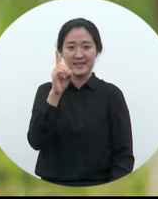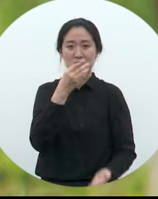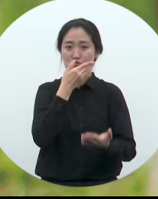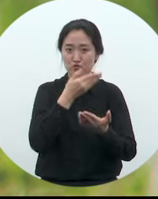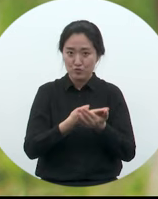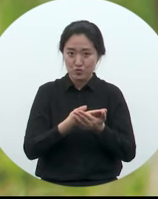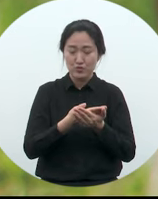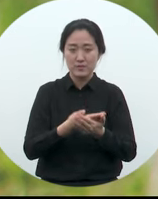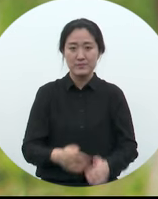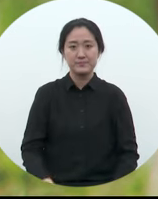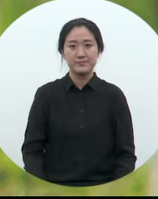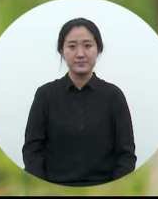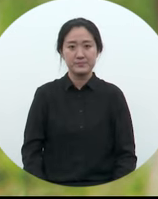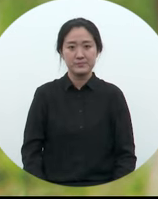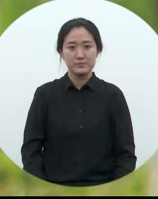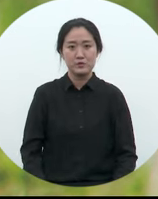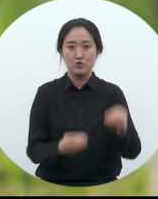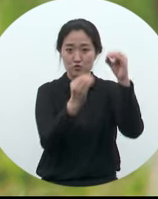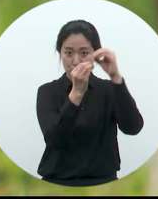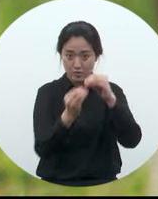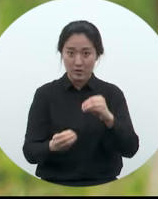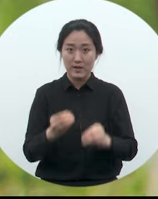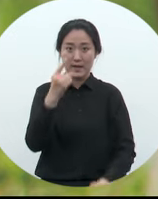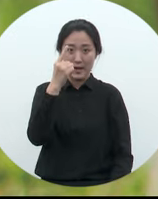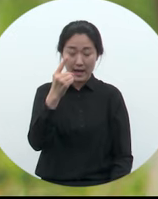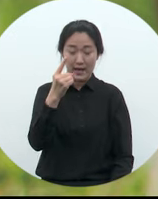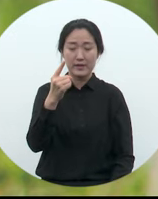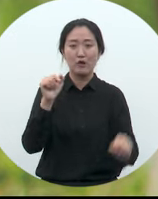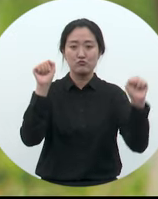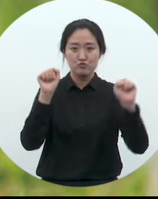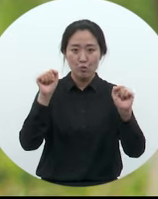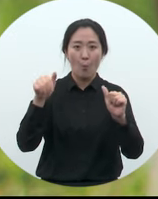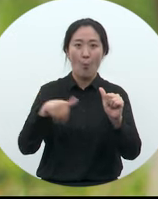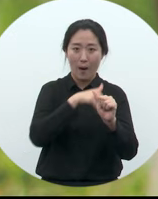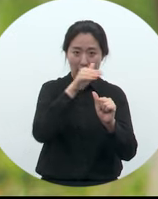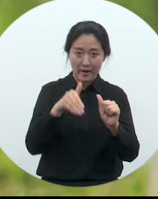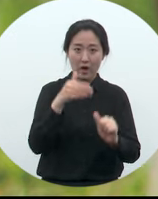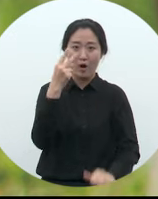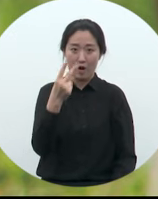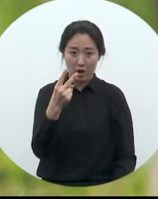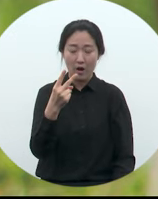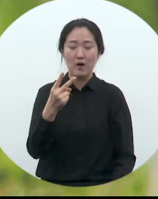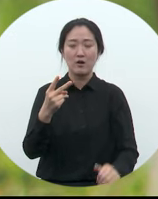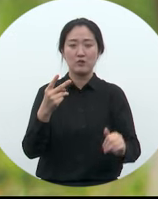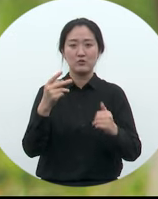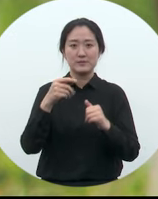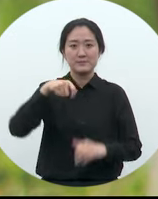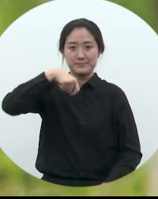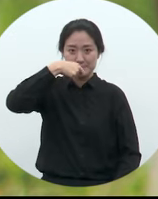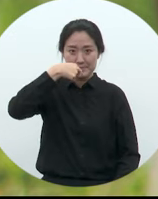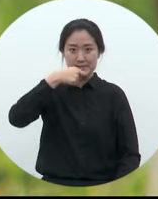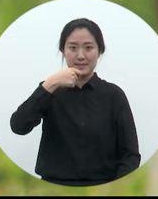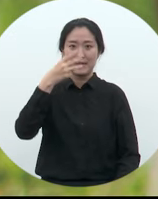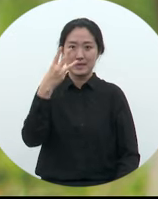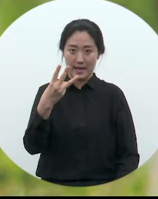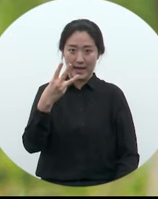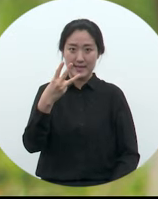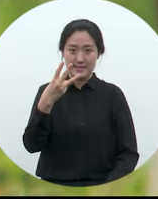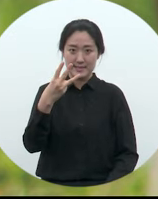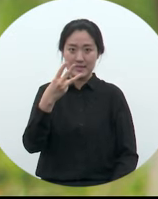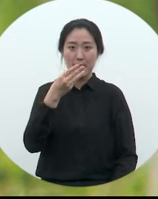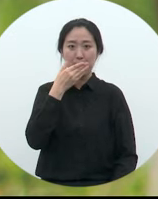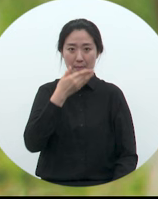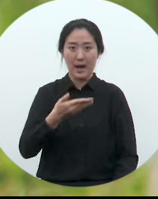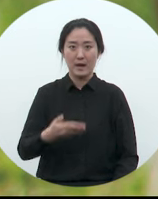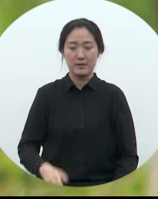굉장히 중요하죠. 그러니까 성장의 3요소라고 하는 것은 유전적인 측면, 운동과 환경, 그 다음에 음식, 이렇게